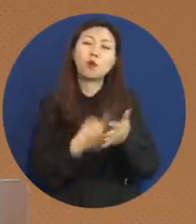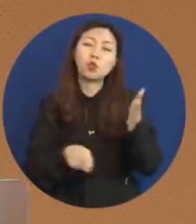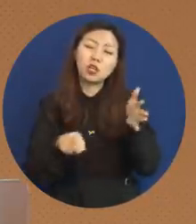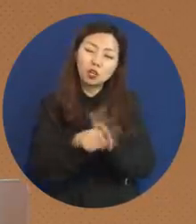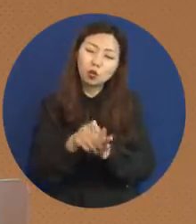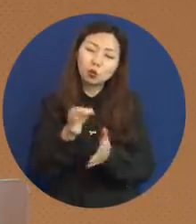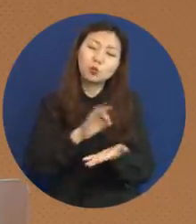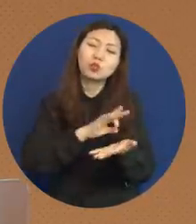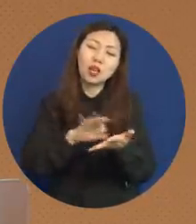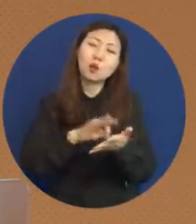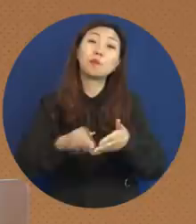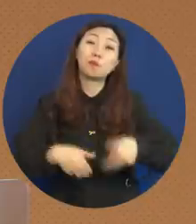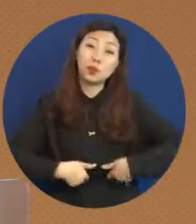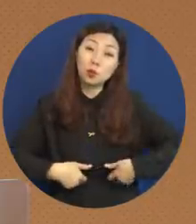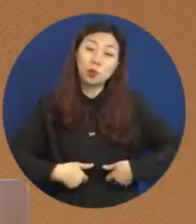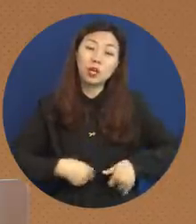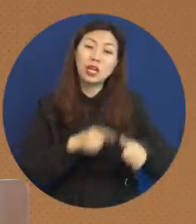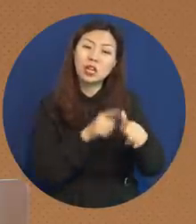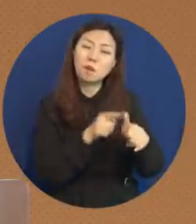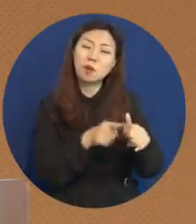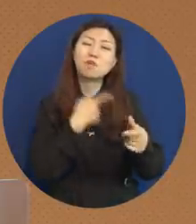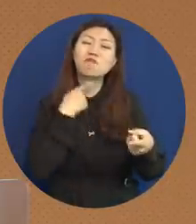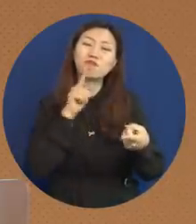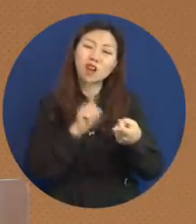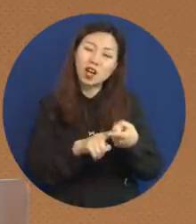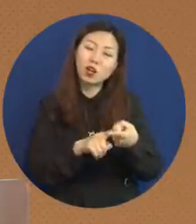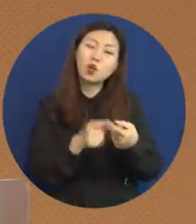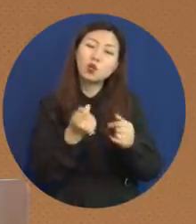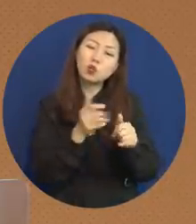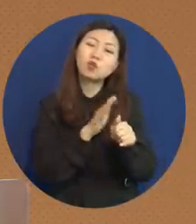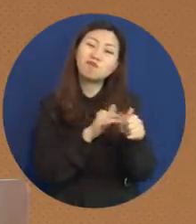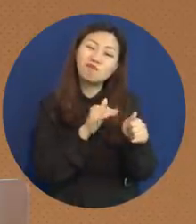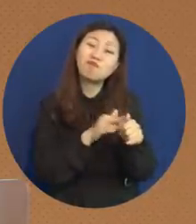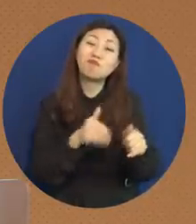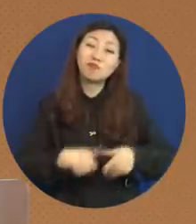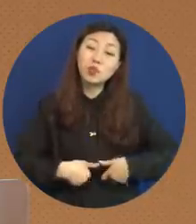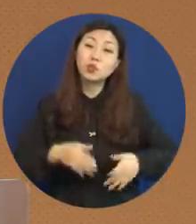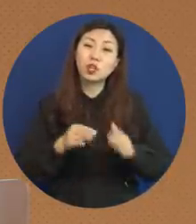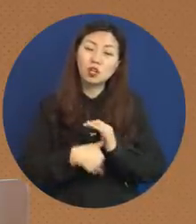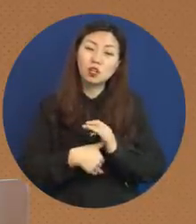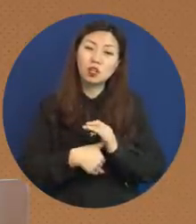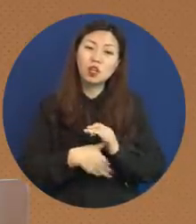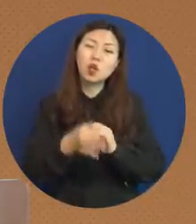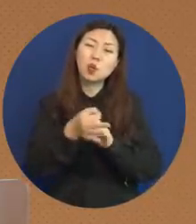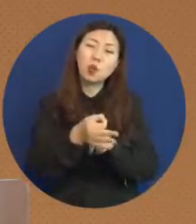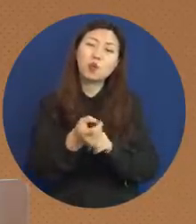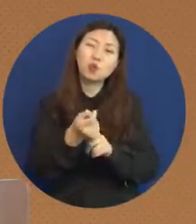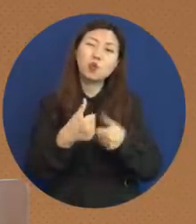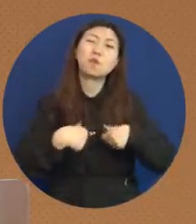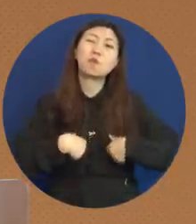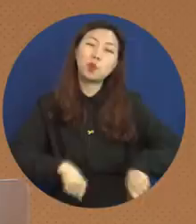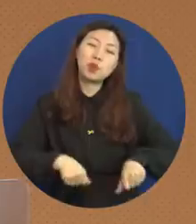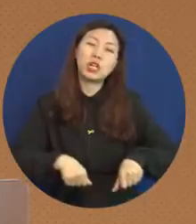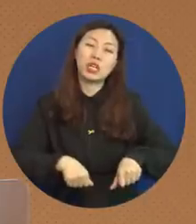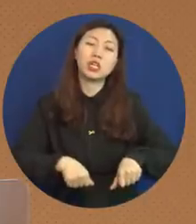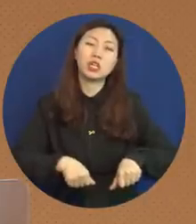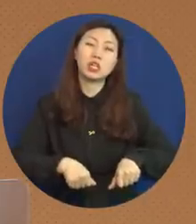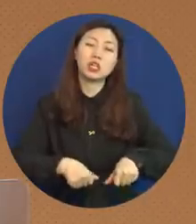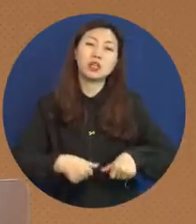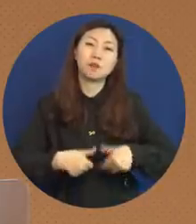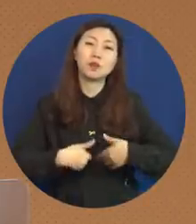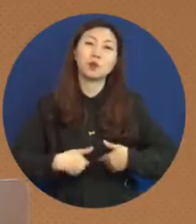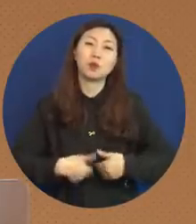그러니까 남편이 하지 않은 데를 조금 비율을 맞춰줘야 우리 관계가 좋다 할 때는 돈을 조금 포기를 해야 되는 거야. 이게